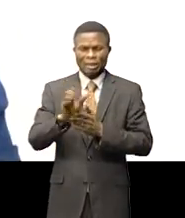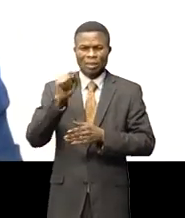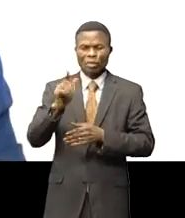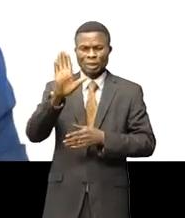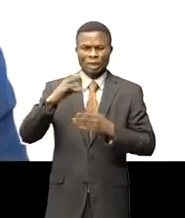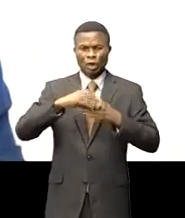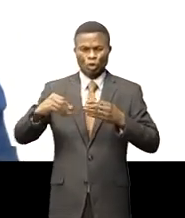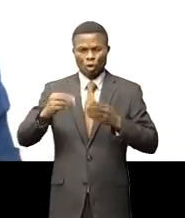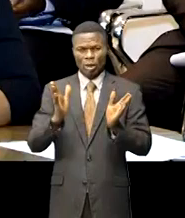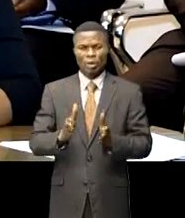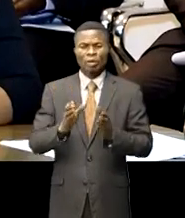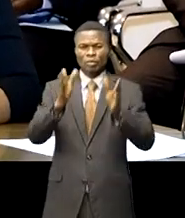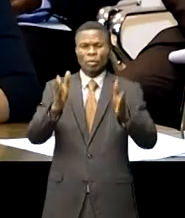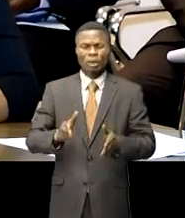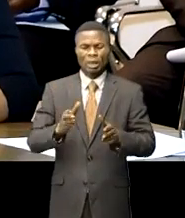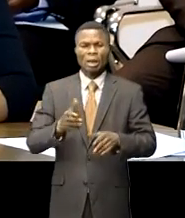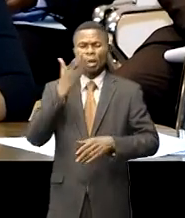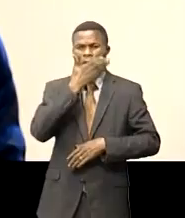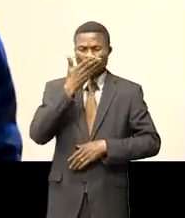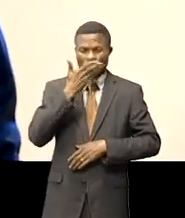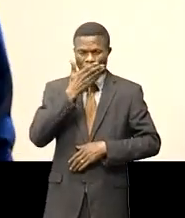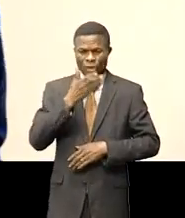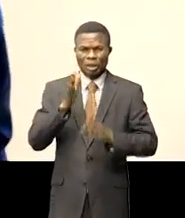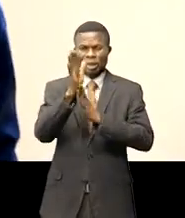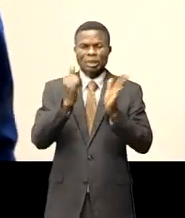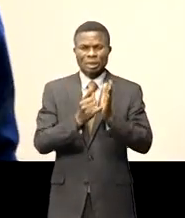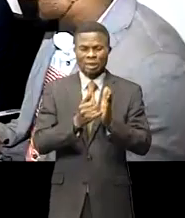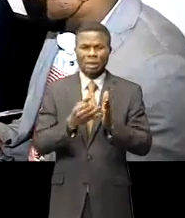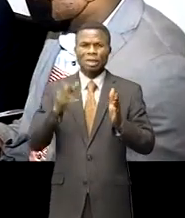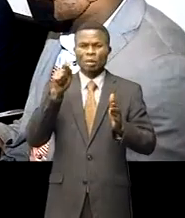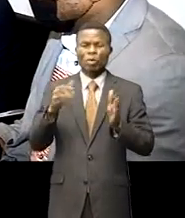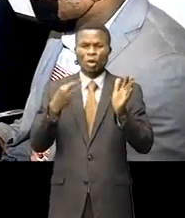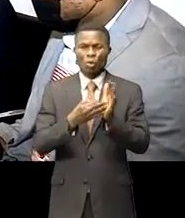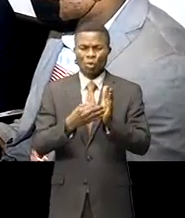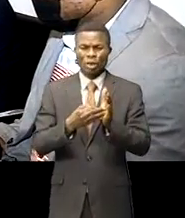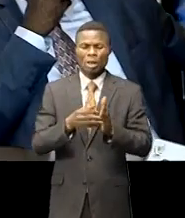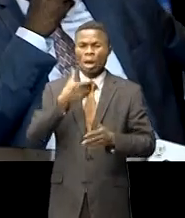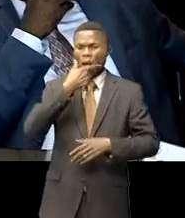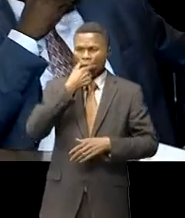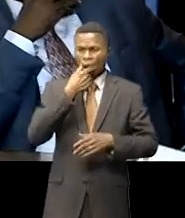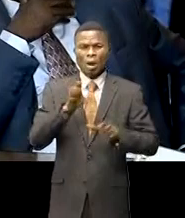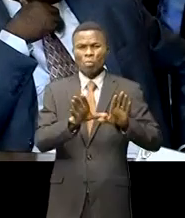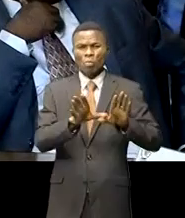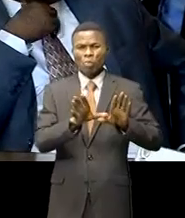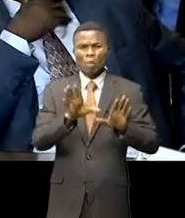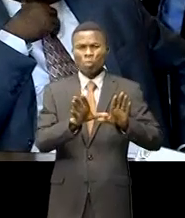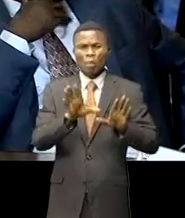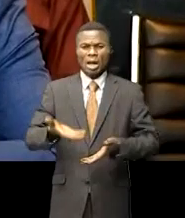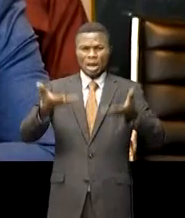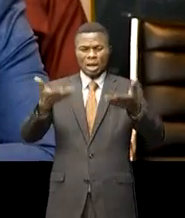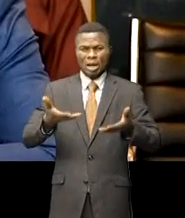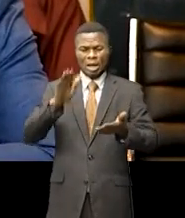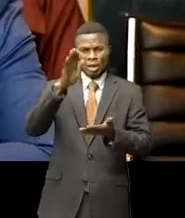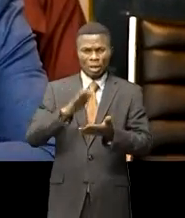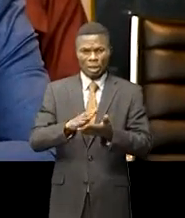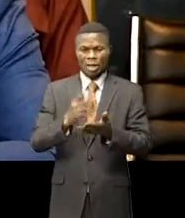un carton de côte de porc de 10 kg à 16,8 $, le chinchard communément appelé Mpiodi, 1 kg, reviendra